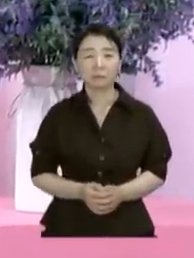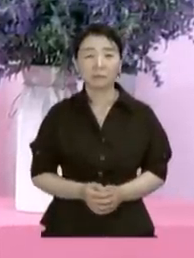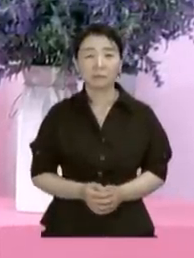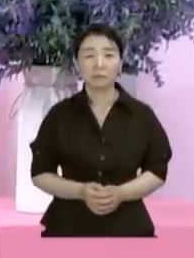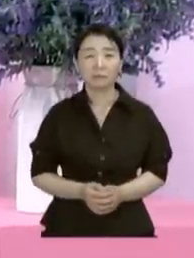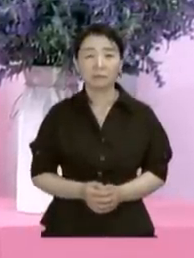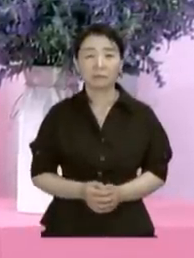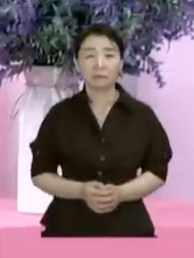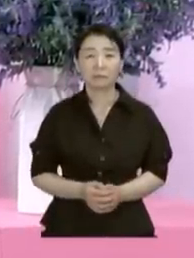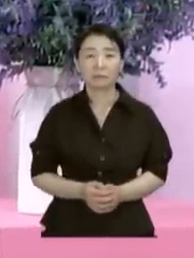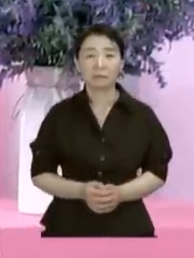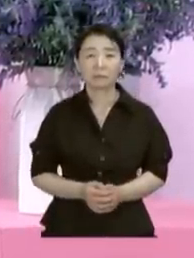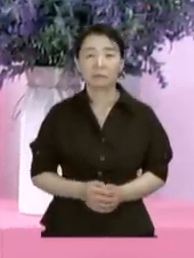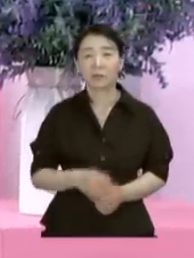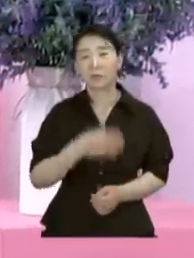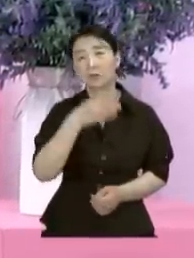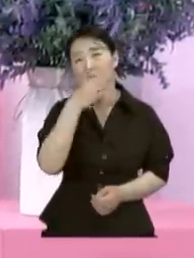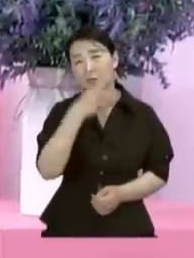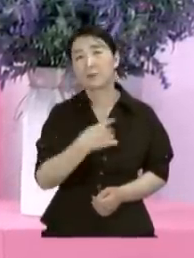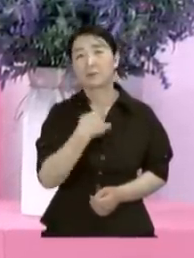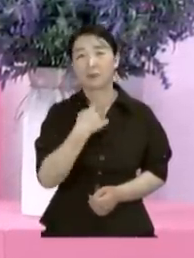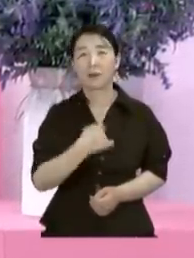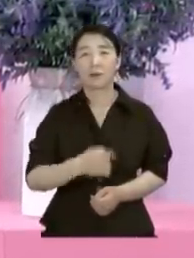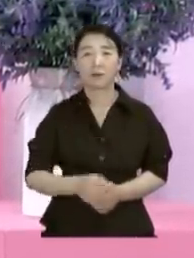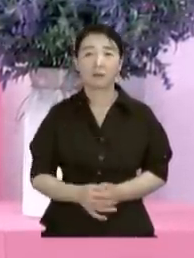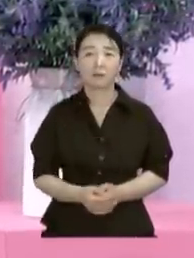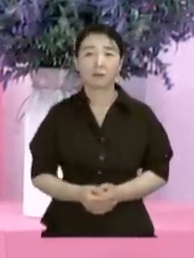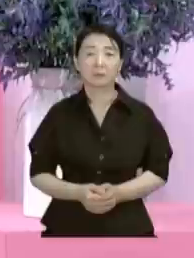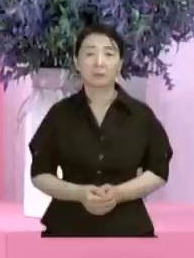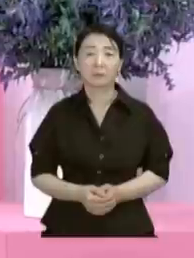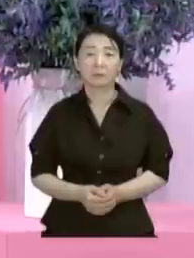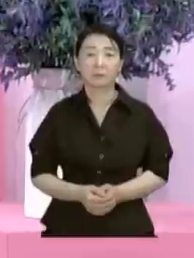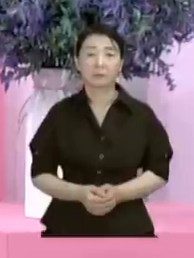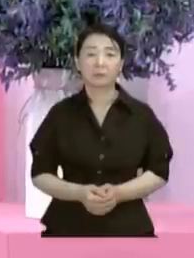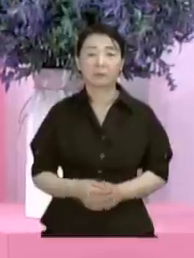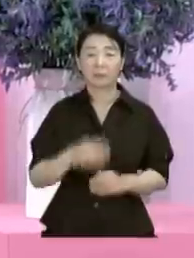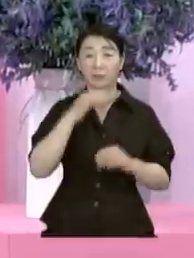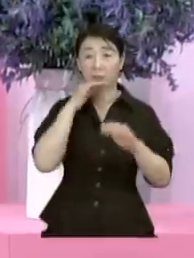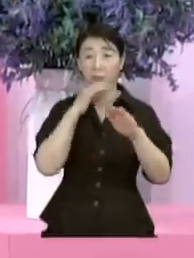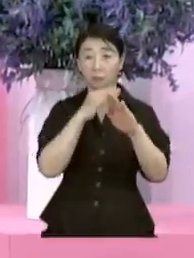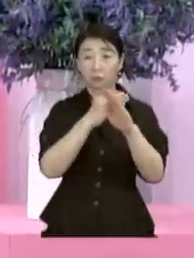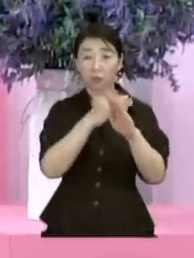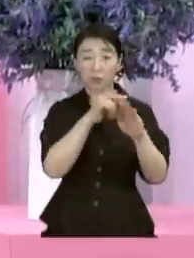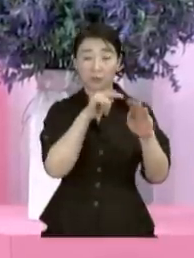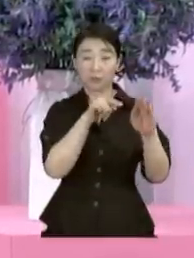너무 가슴이 아프고 정말 힘들었어요. 그리고 그때 그 북한의 그 접경 지역에 갔을